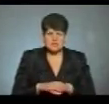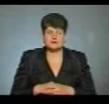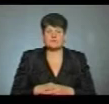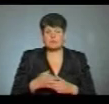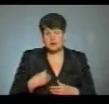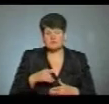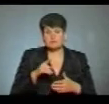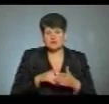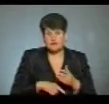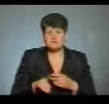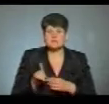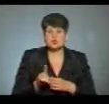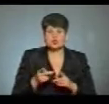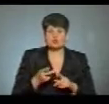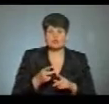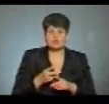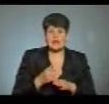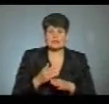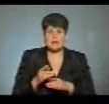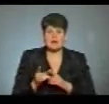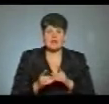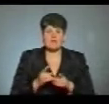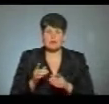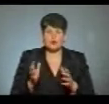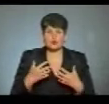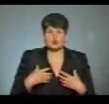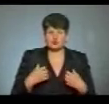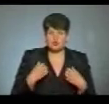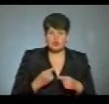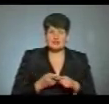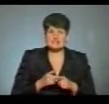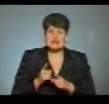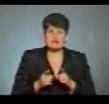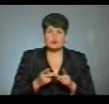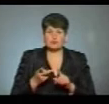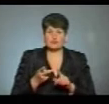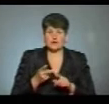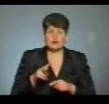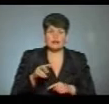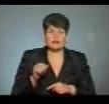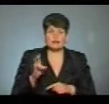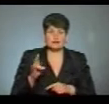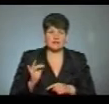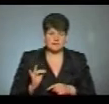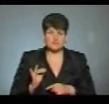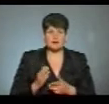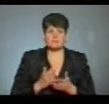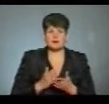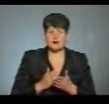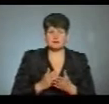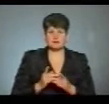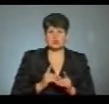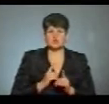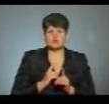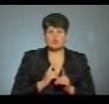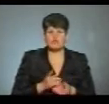і сподіваємося на те, що другий етап реформи охорони здоров'я – це реформи вторинної ланки. Мав би попередньо